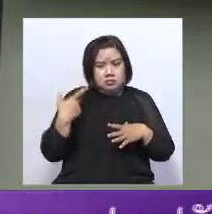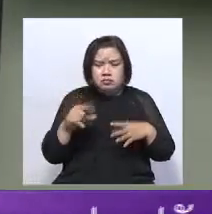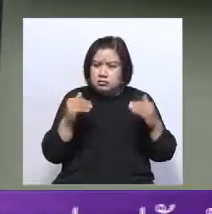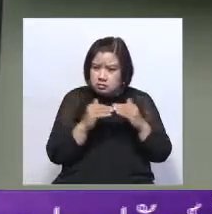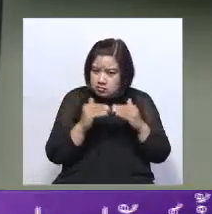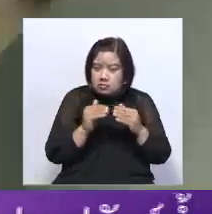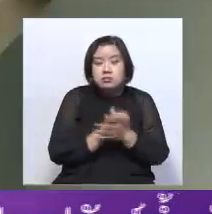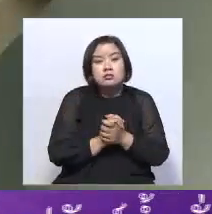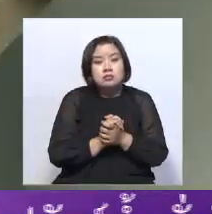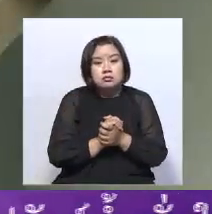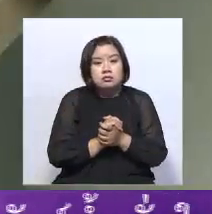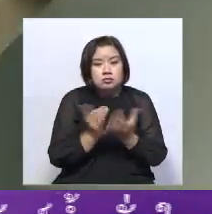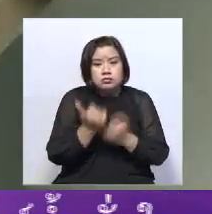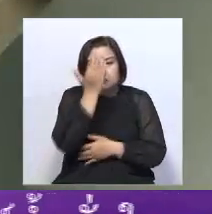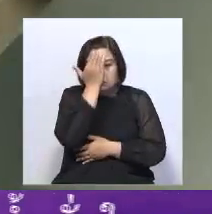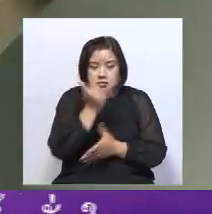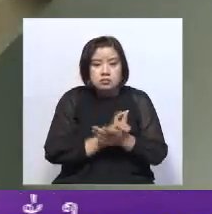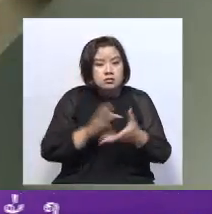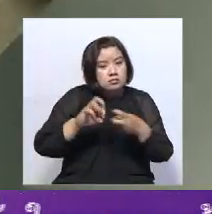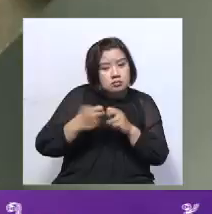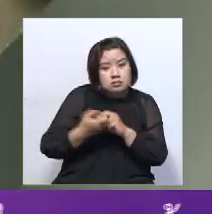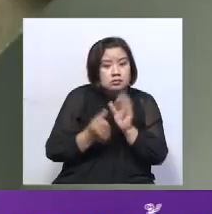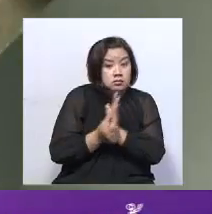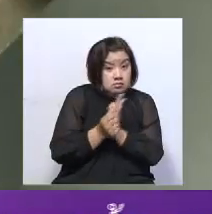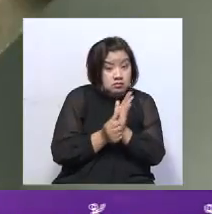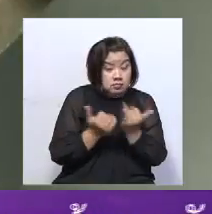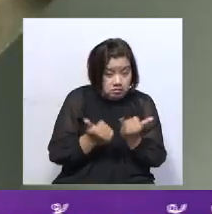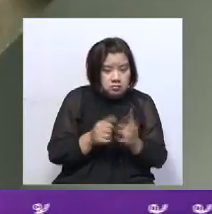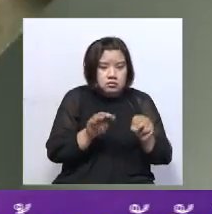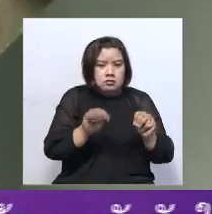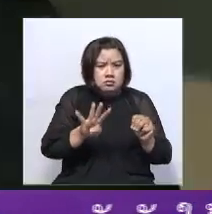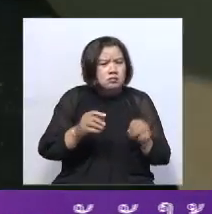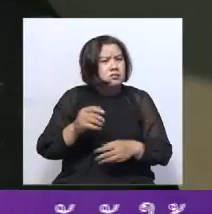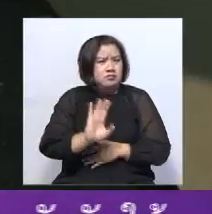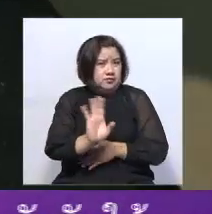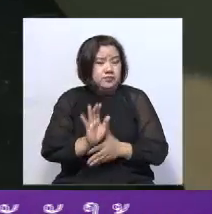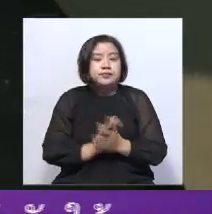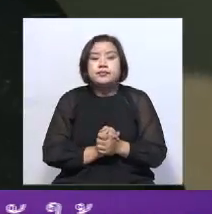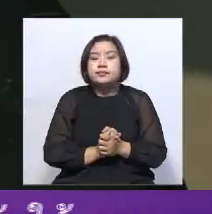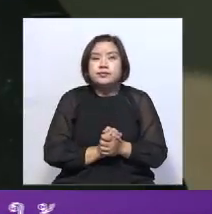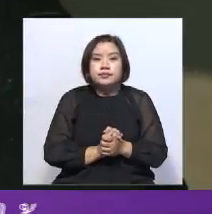กันและในขณะนี้ยังเร็วเกินไปที่จะแก้ไขโดยใช้มาตรา